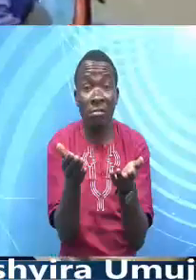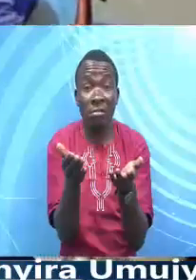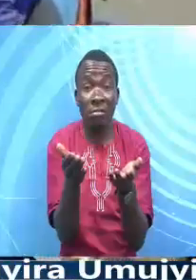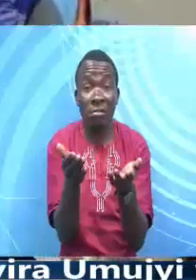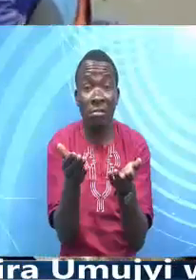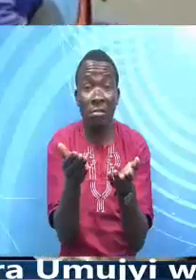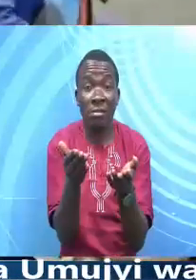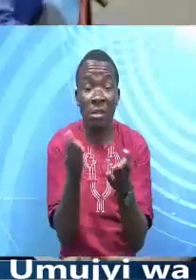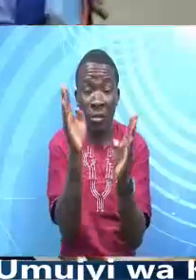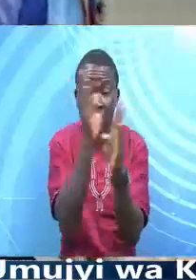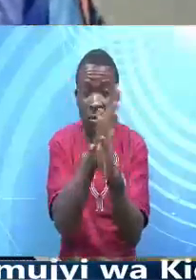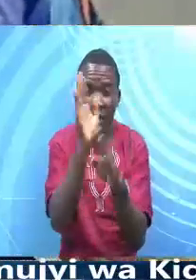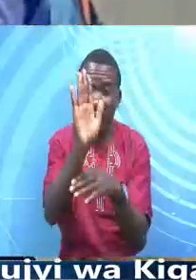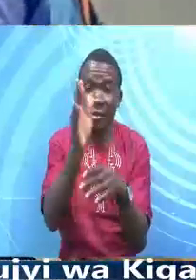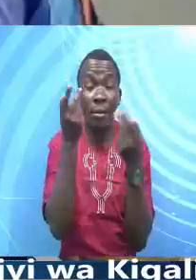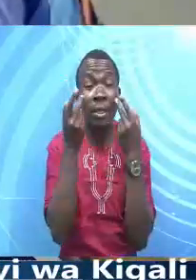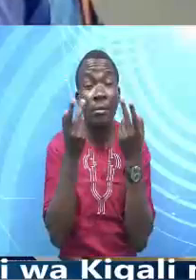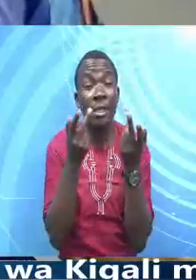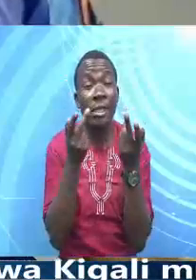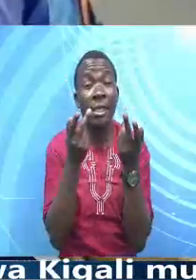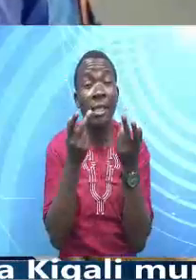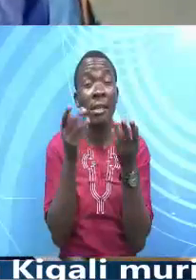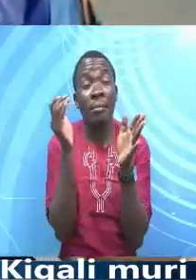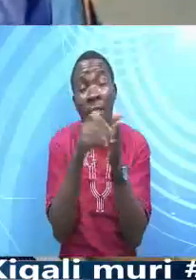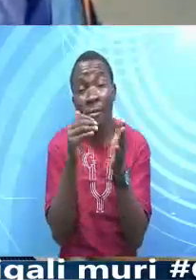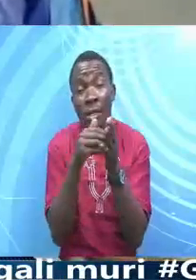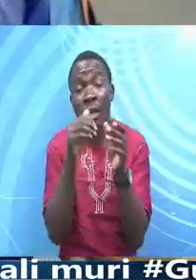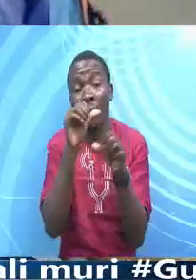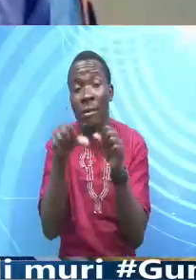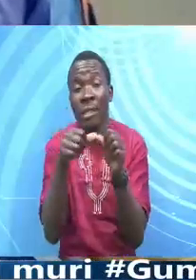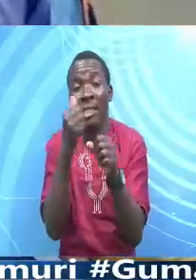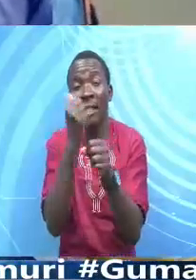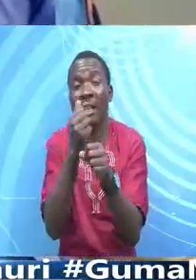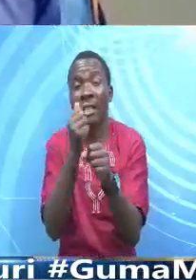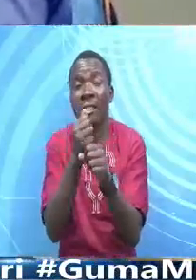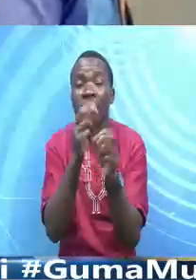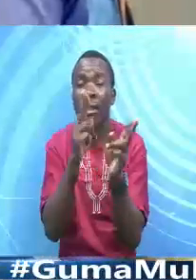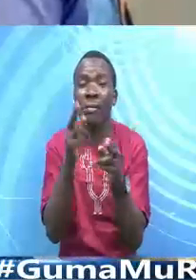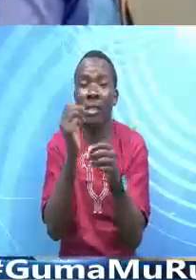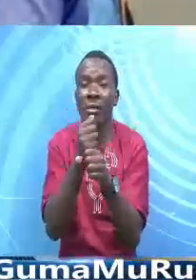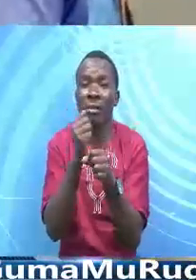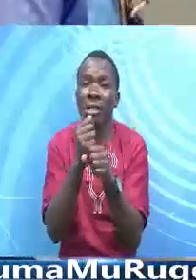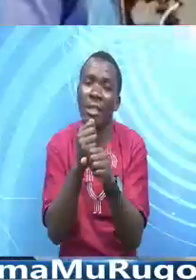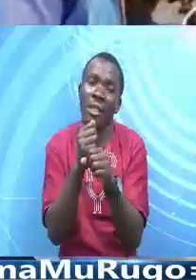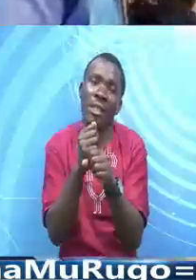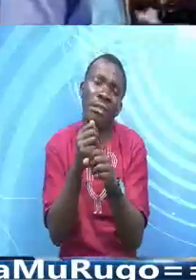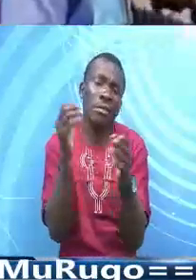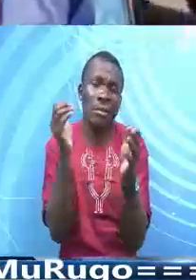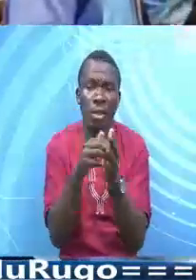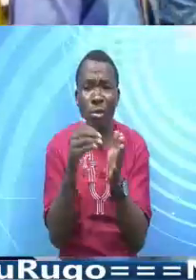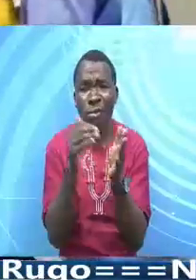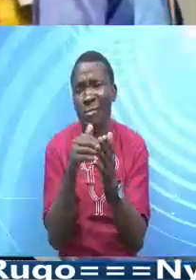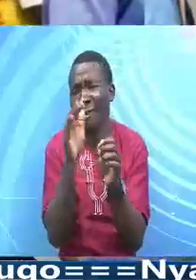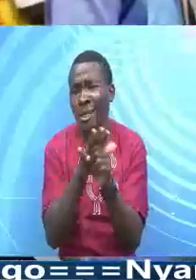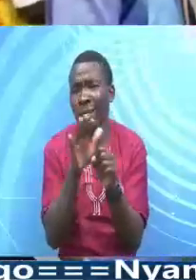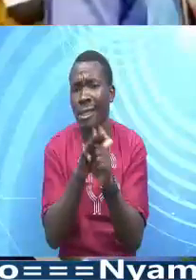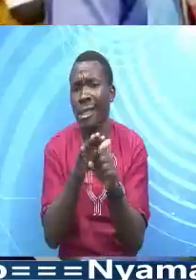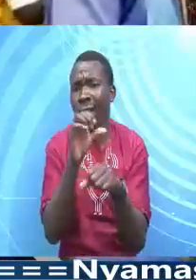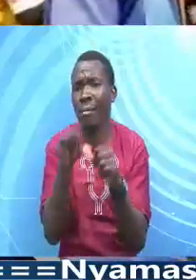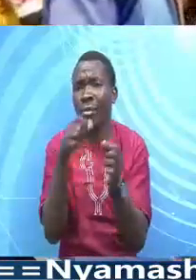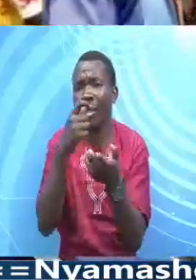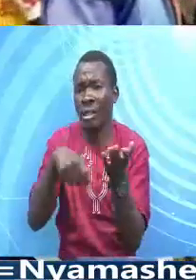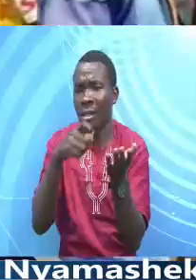Ku ruhande rwanyu murabona nta kintu bigiye kubakoma mu bijyanye n'akazi mwari musanzwe mukora no kuba mwageraga mu rugo saa 2? Byadukomye mu ngokora cyane cyane ku misoro, none